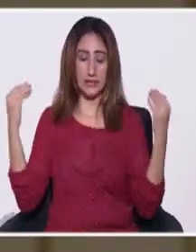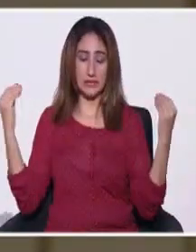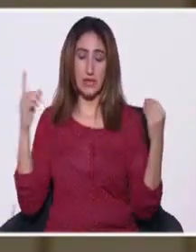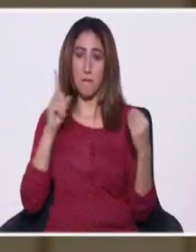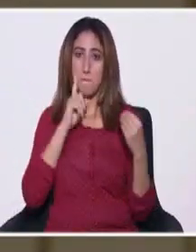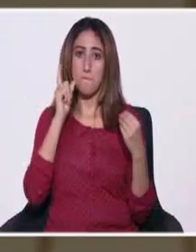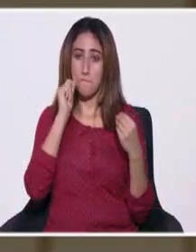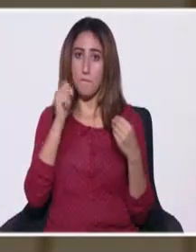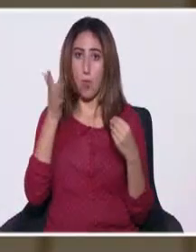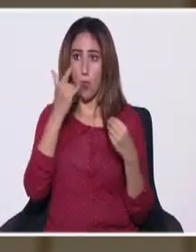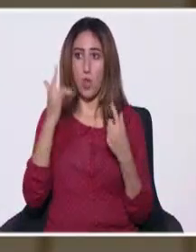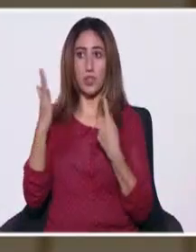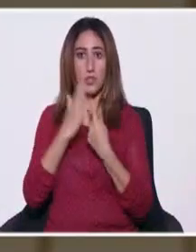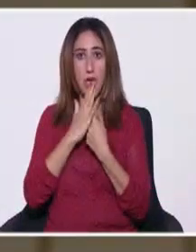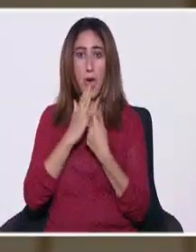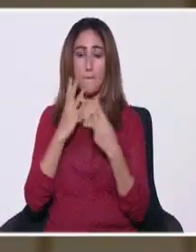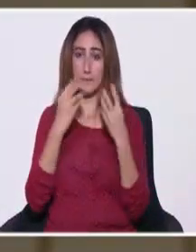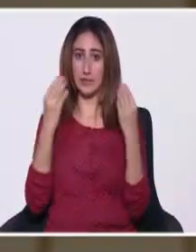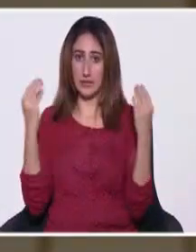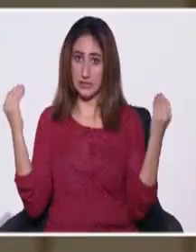والدتي ووالدي وإخواتي، أنا عندي أختين